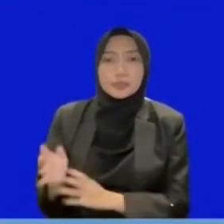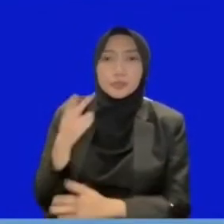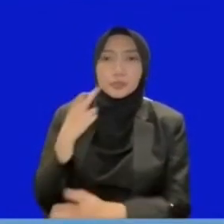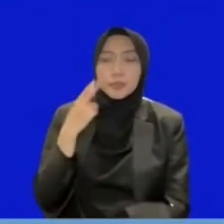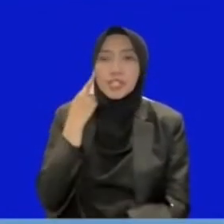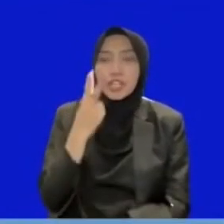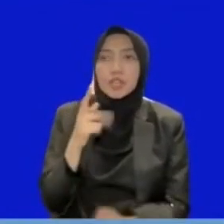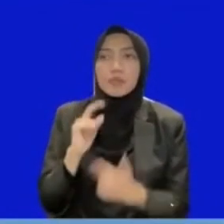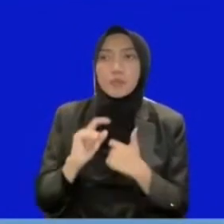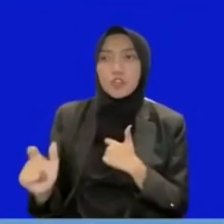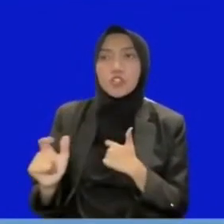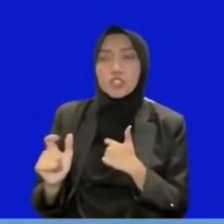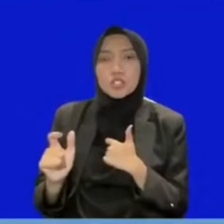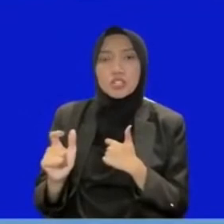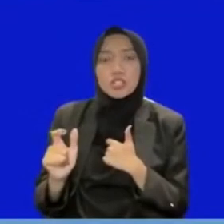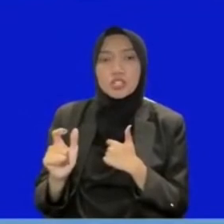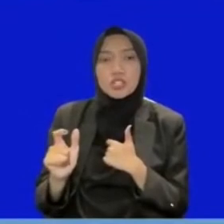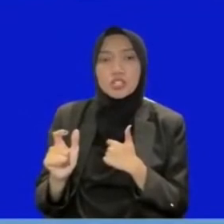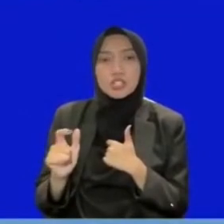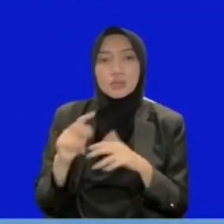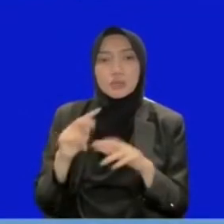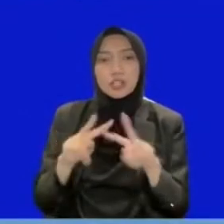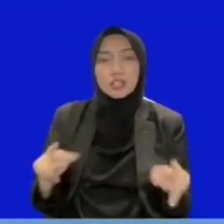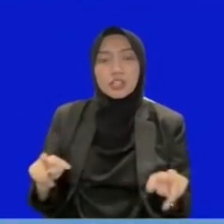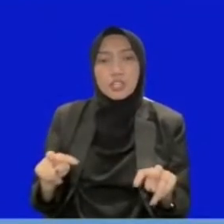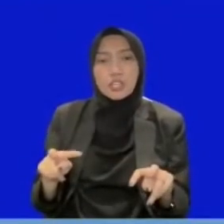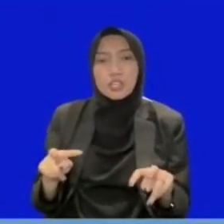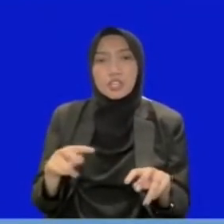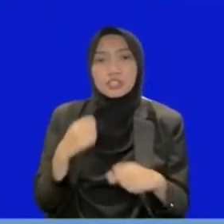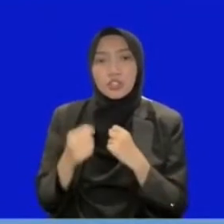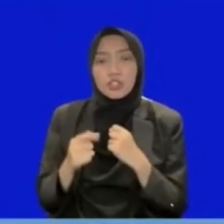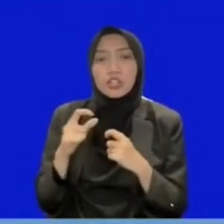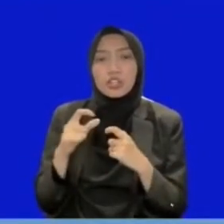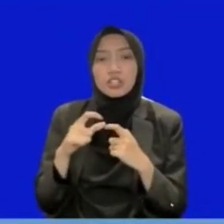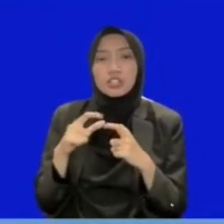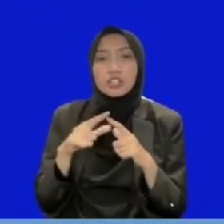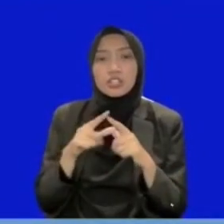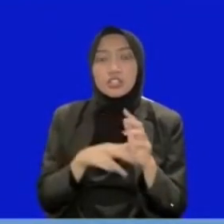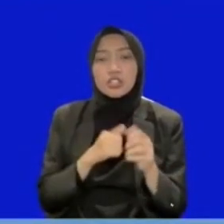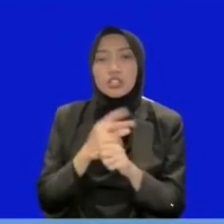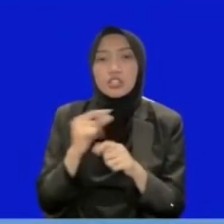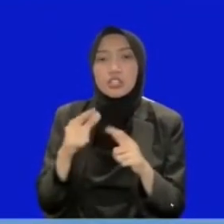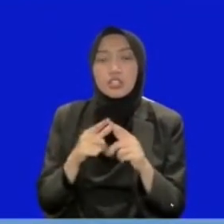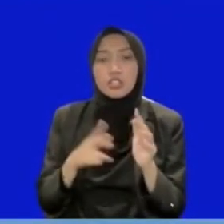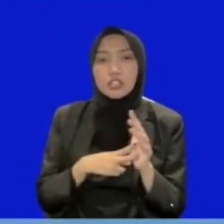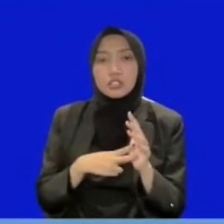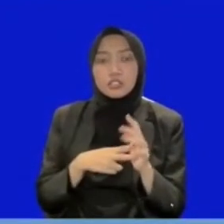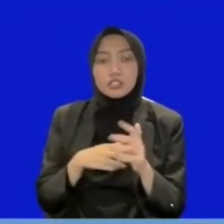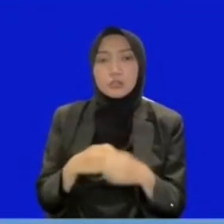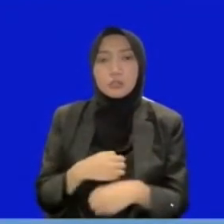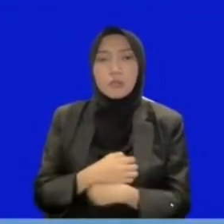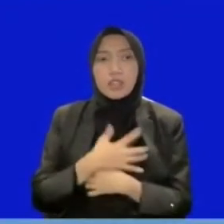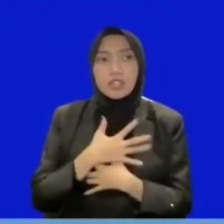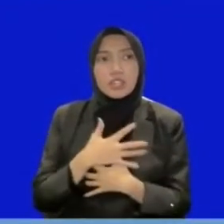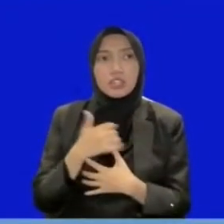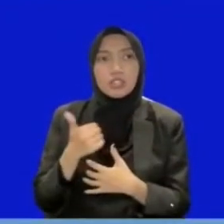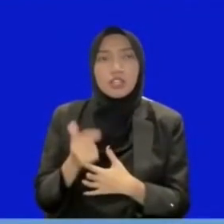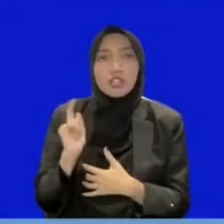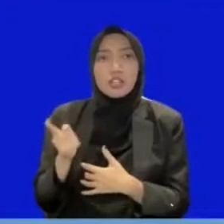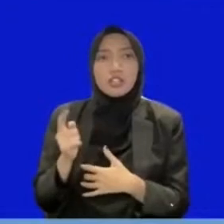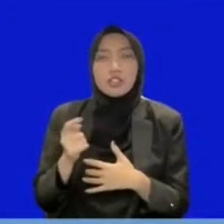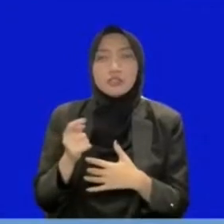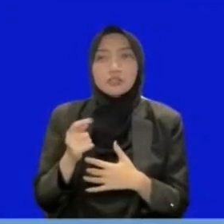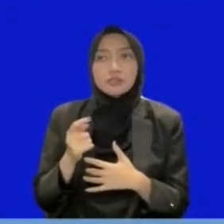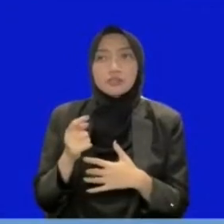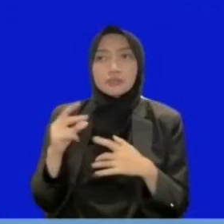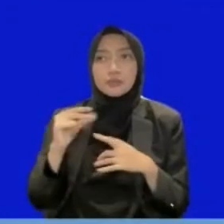dilihat proses ekskavasi penelitian yang dilakukan oleh Sangiran. Kemudian di sebelah sana ada pameran purwarupa batik. dan sebelah sini adalah